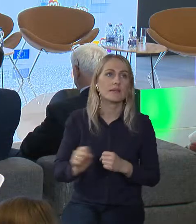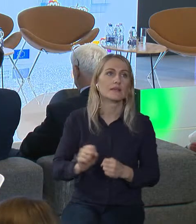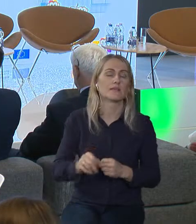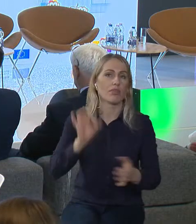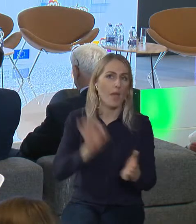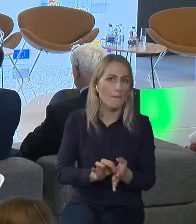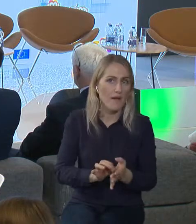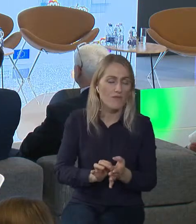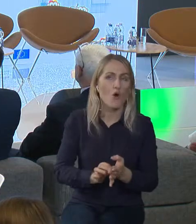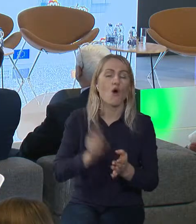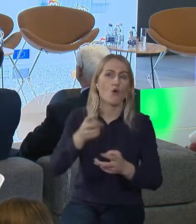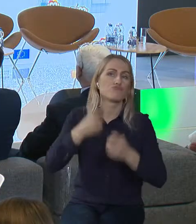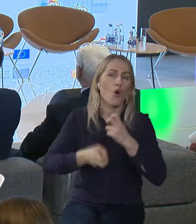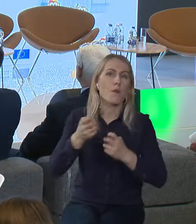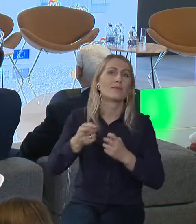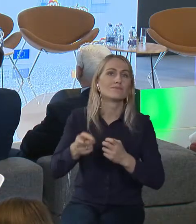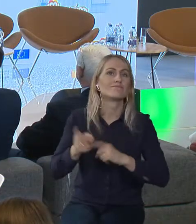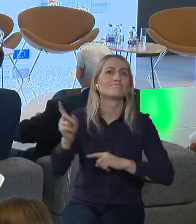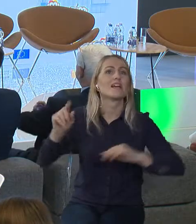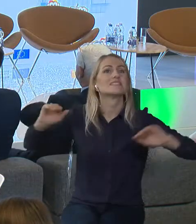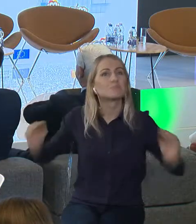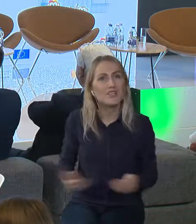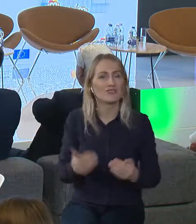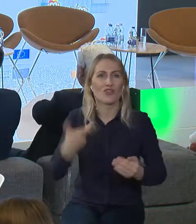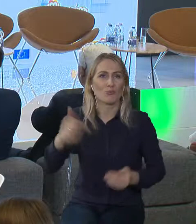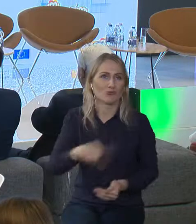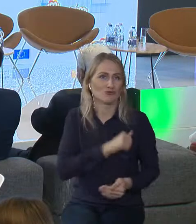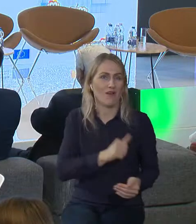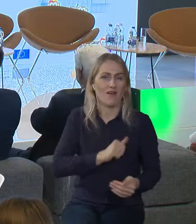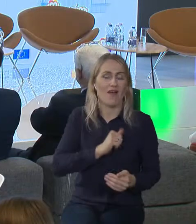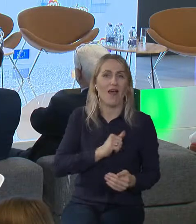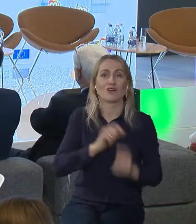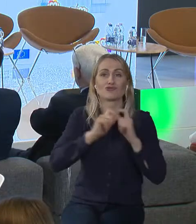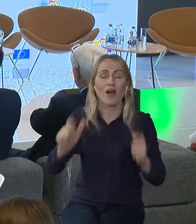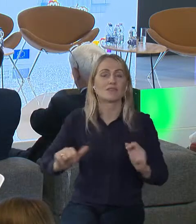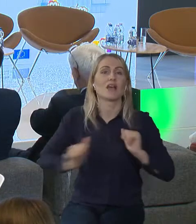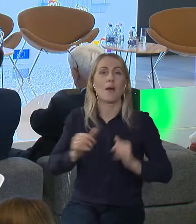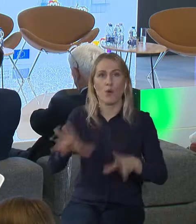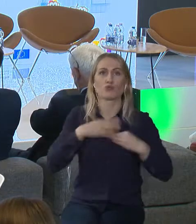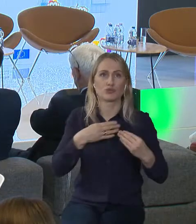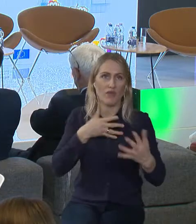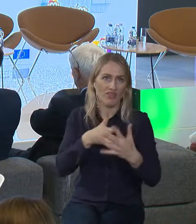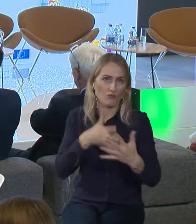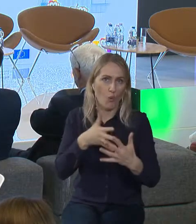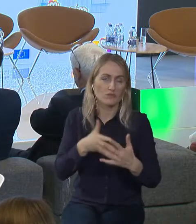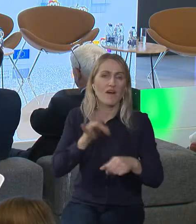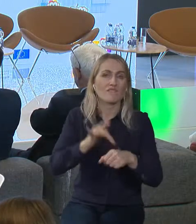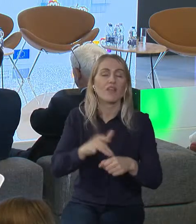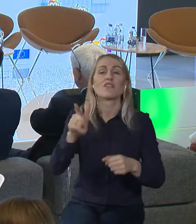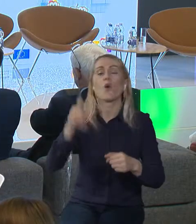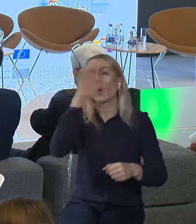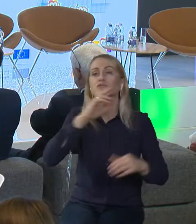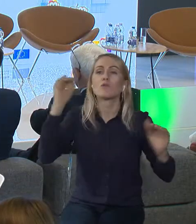pewno kwestia dotycząca zmniejszenia czasu oczekiwania na daną diagnozę poprzez to, że rodzic może wstępną diagnozę